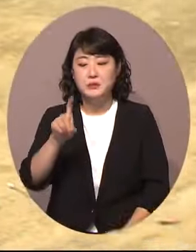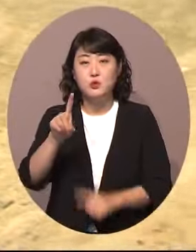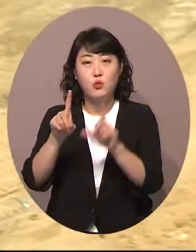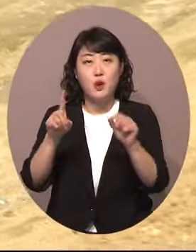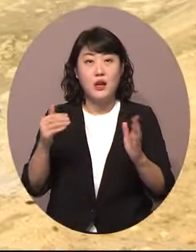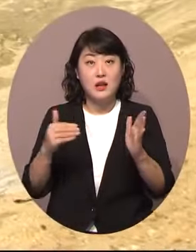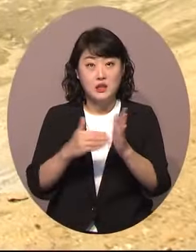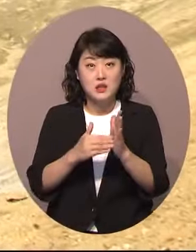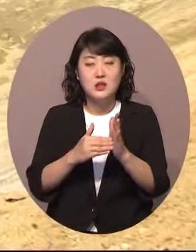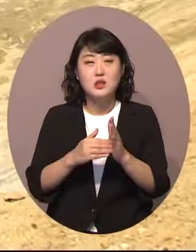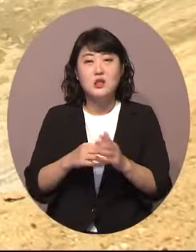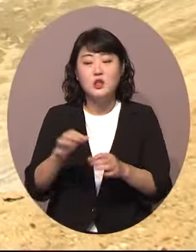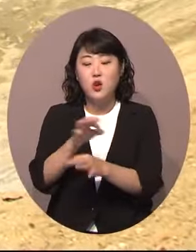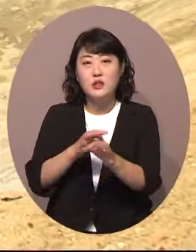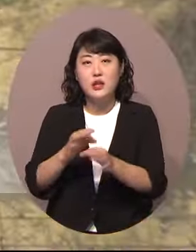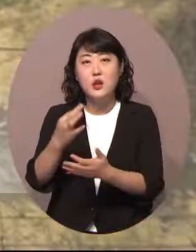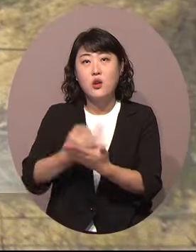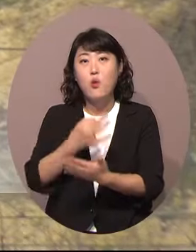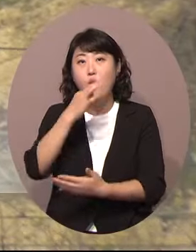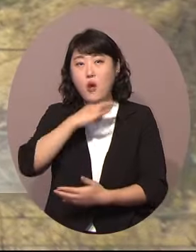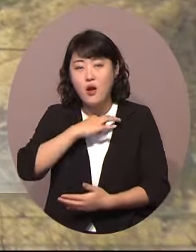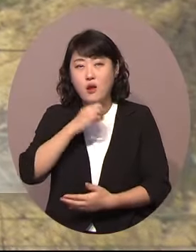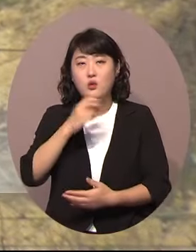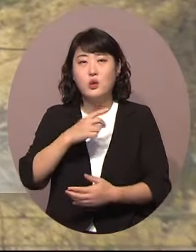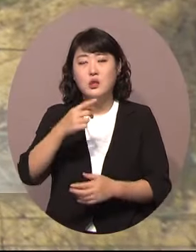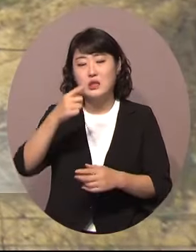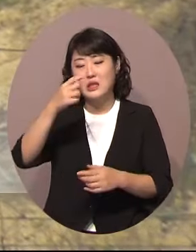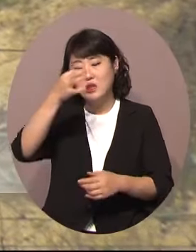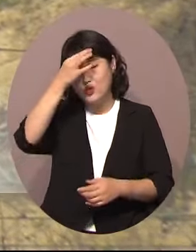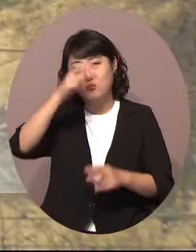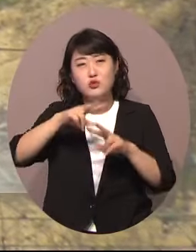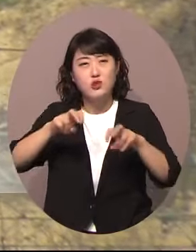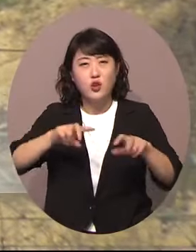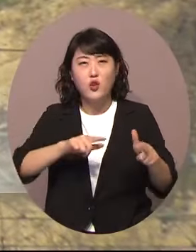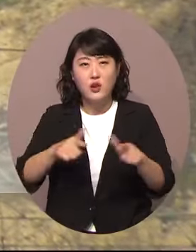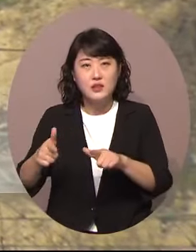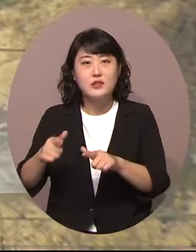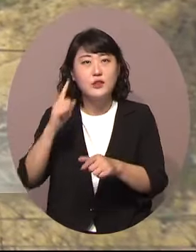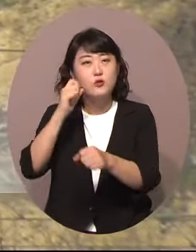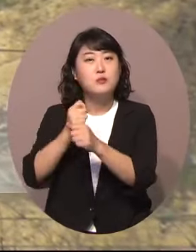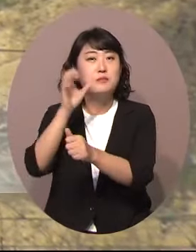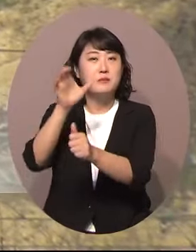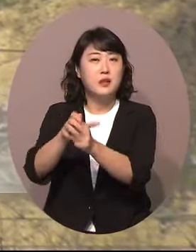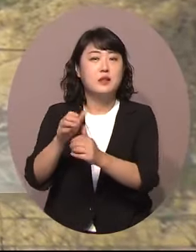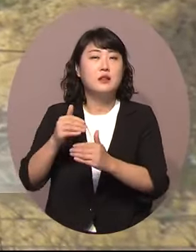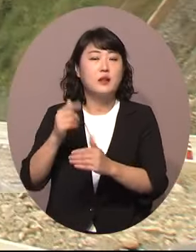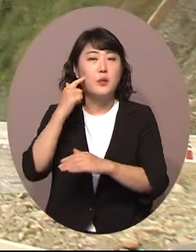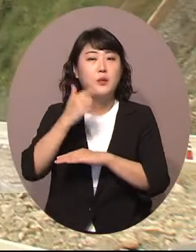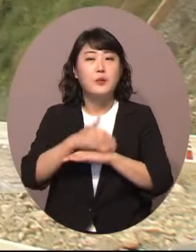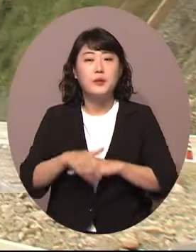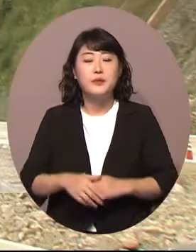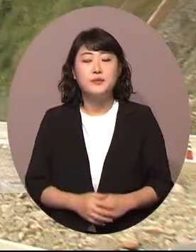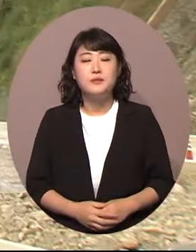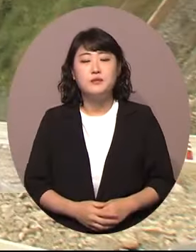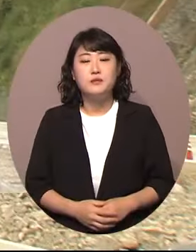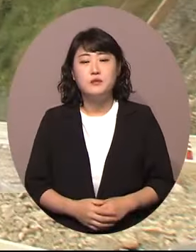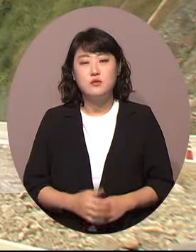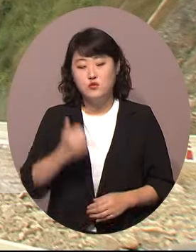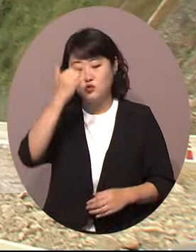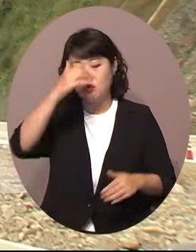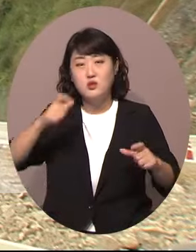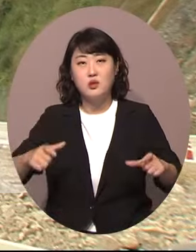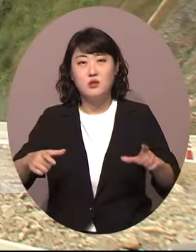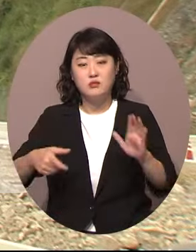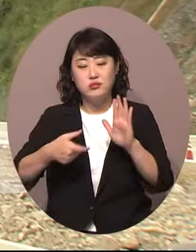경제성과 기술분석 당성 용역을 진행해 최적의 노선을 찾을 계획입니다 또 충청 내륙과 서해안까지 통행